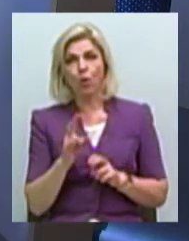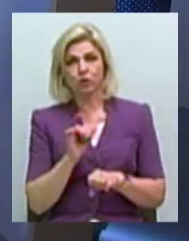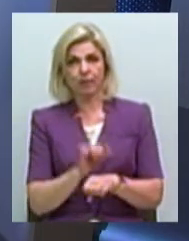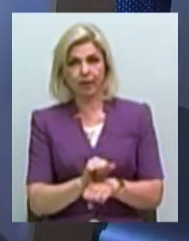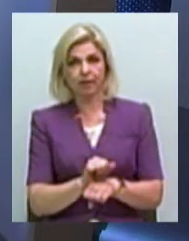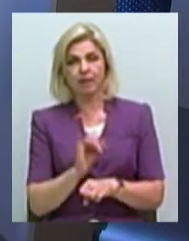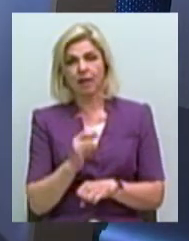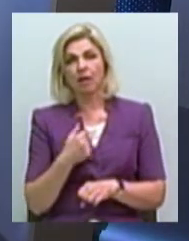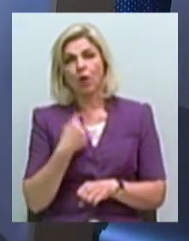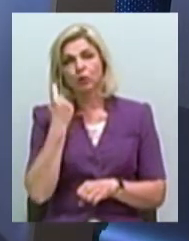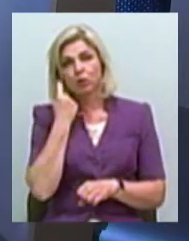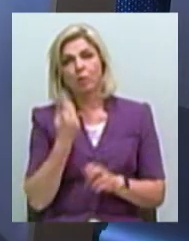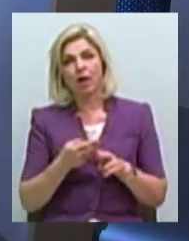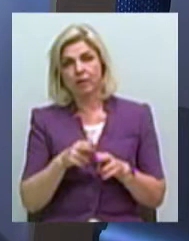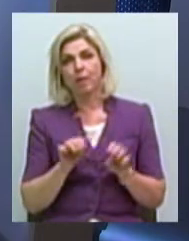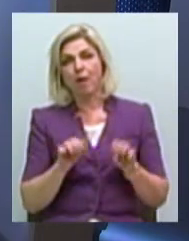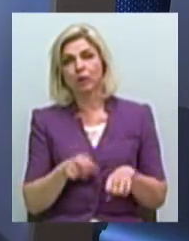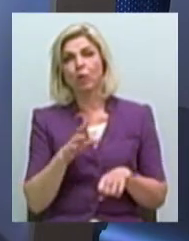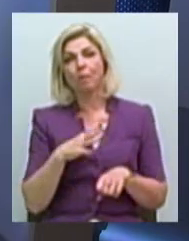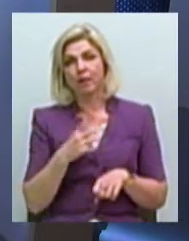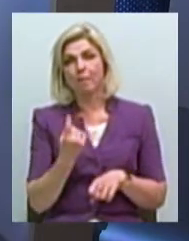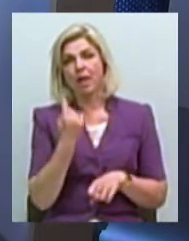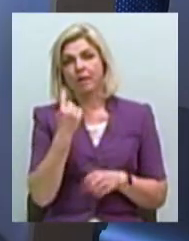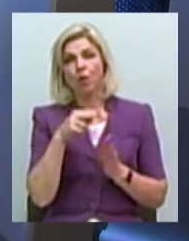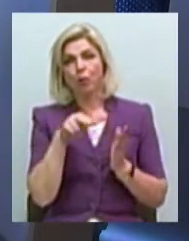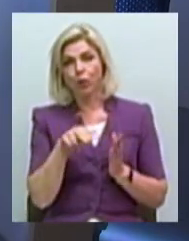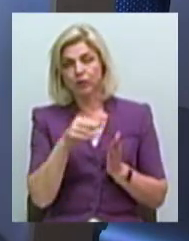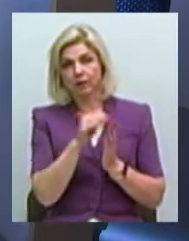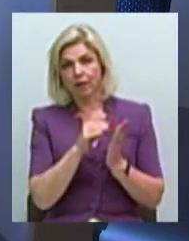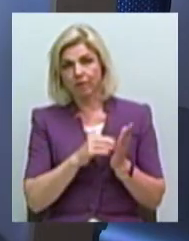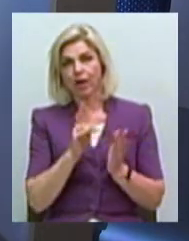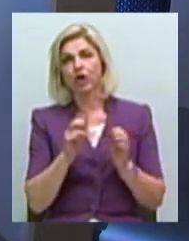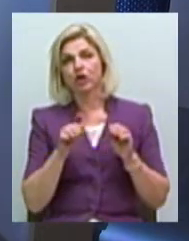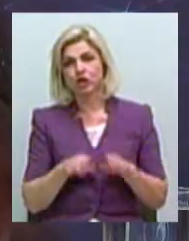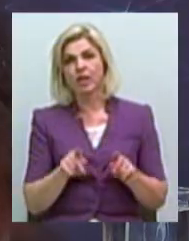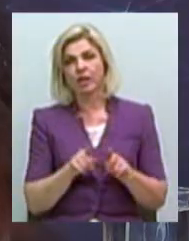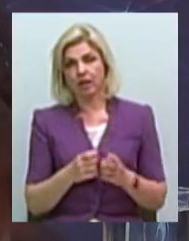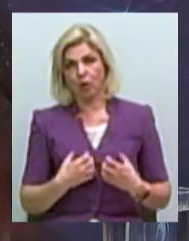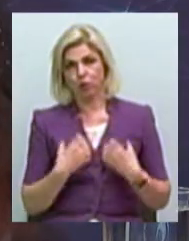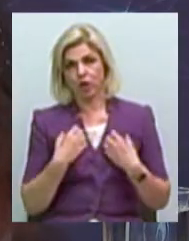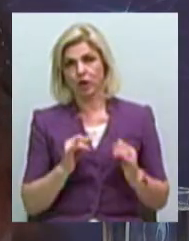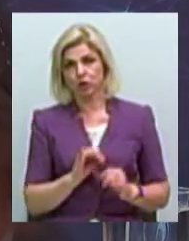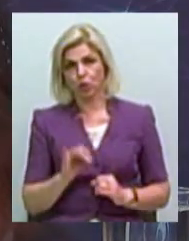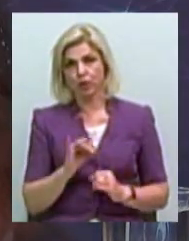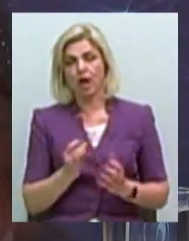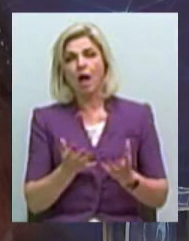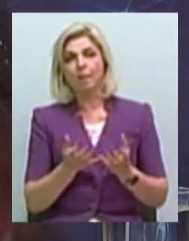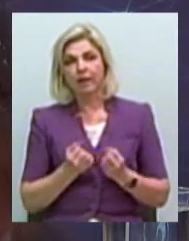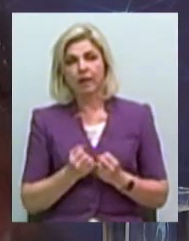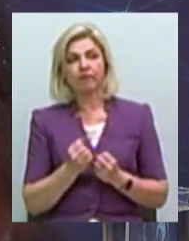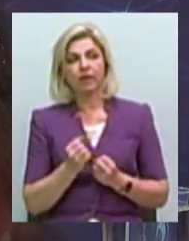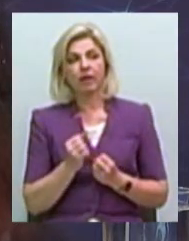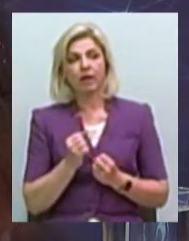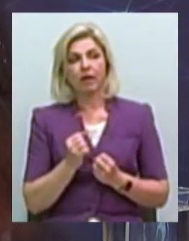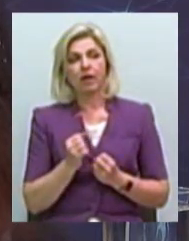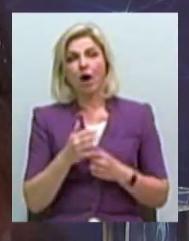застопорился, и мне кажется, вот это и могло бы быть первым пунктом к решению таких вот вопиющих историй. Это хотя бы принять котов частью экосистемы города,